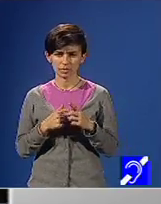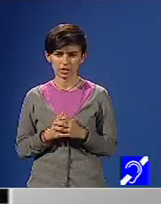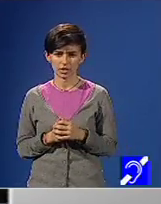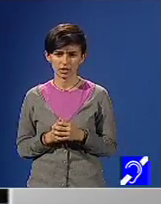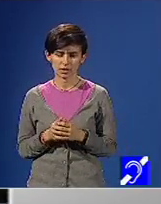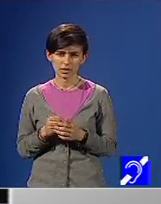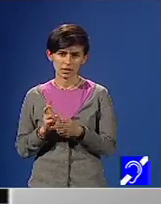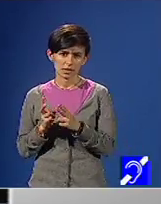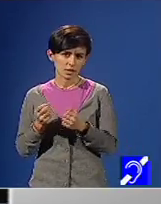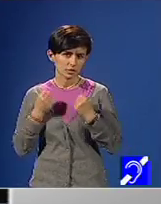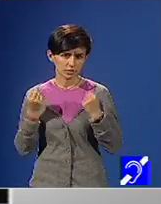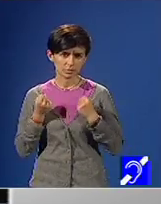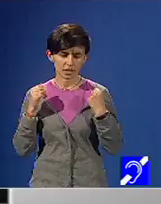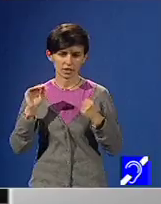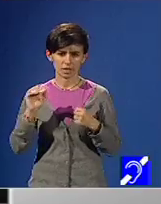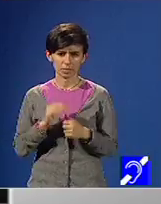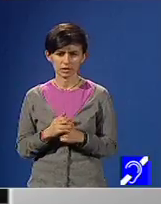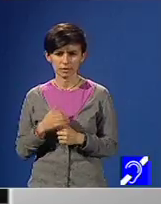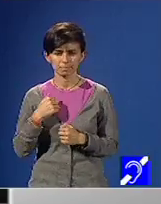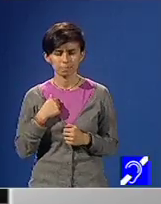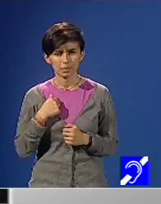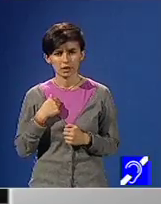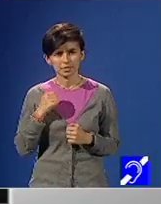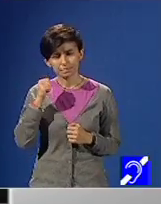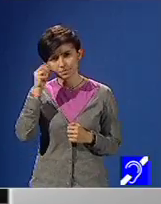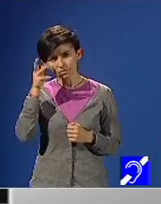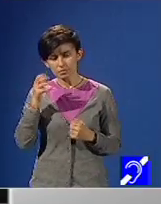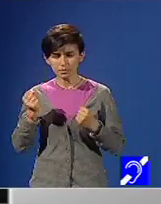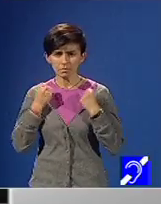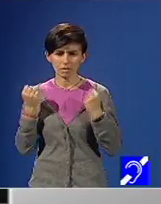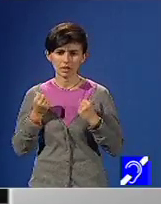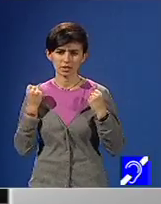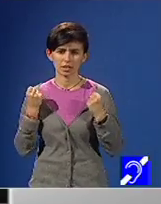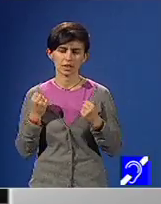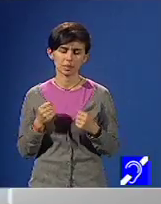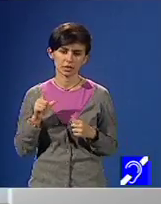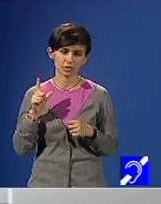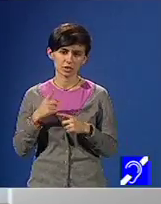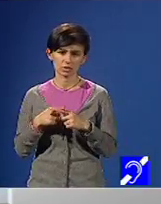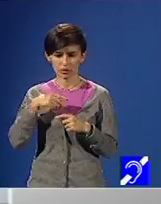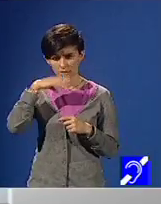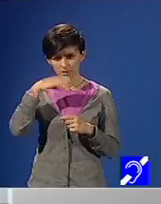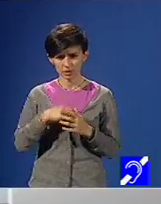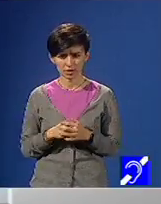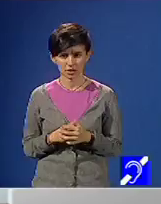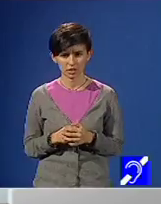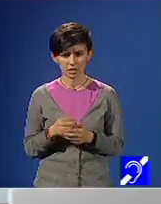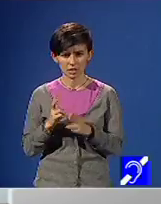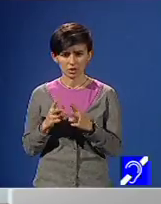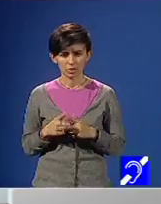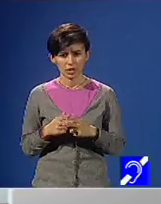antrenezi? Am antrenamente în fiecare zi și uneori chiar și de 2 ori. Ce te ajută această